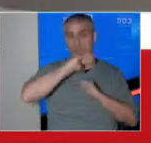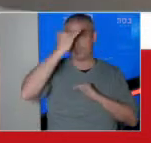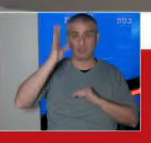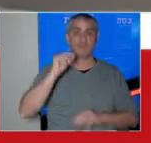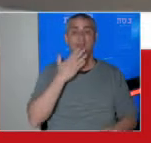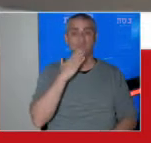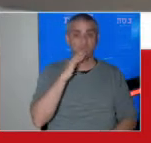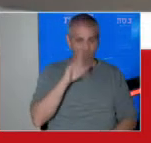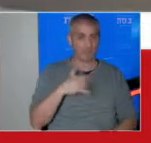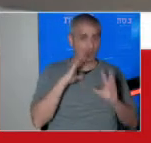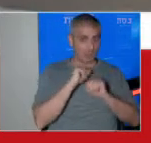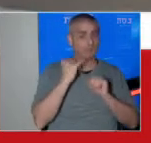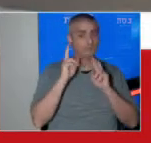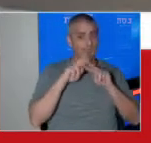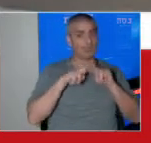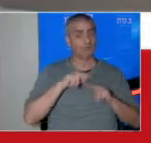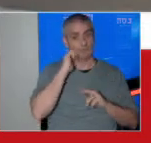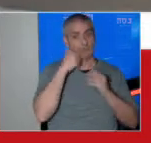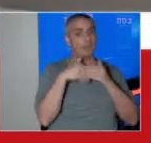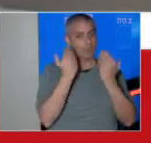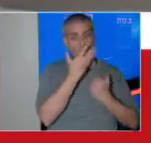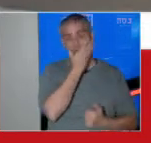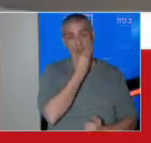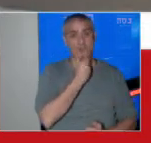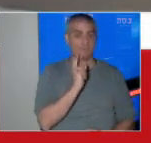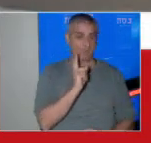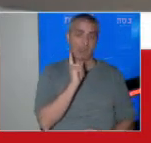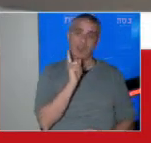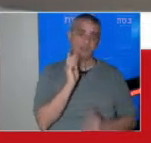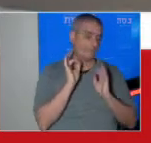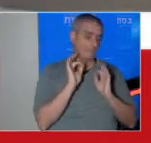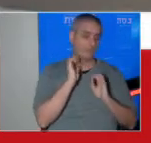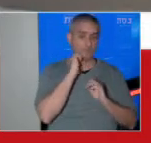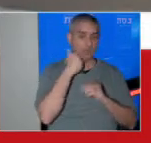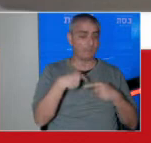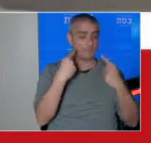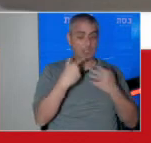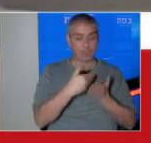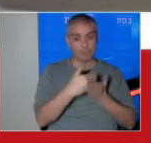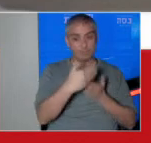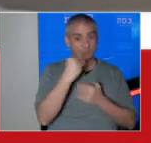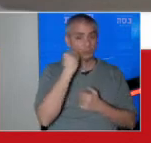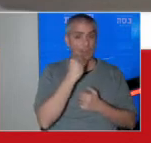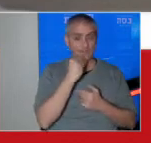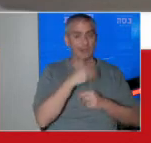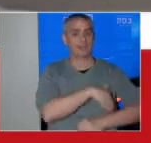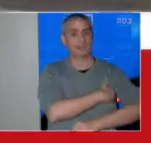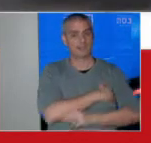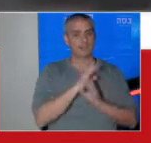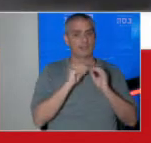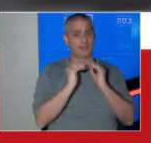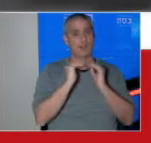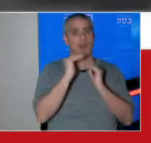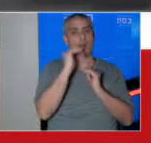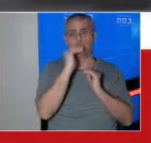וגם ירושלים הלילה, צפוי לה להישאר מחר בבוקר, וזה יפה. אבל באמת, מחר במהלך היום, הטמפרטורות יתחילו